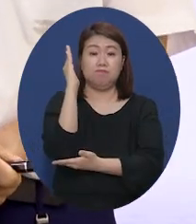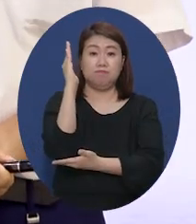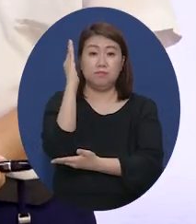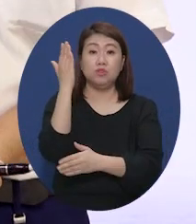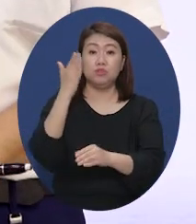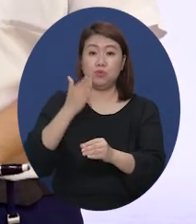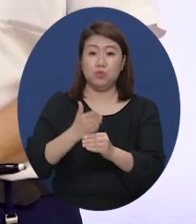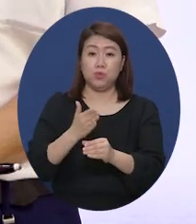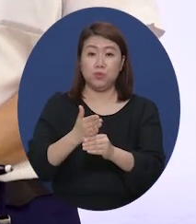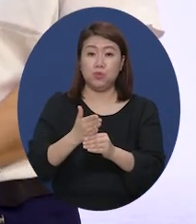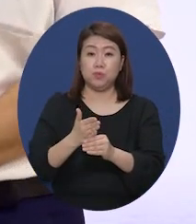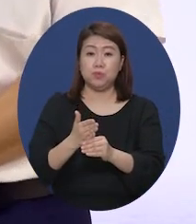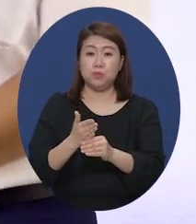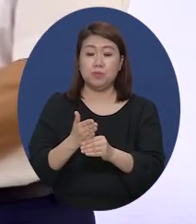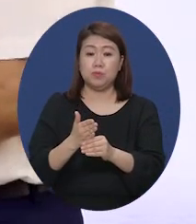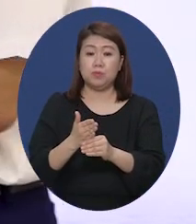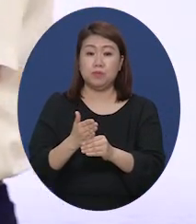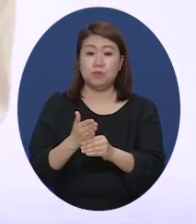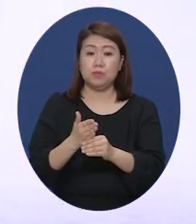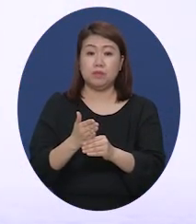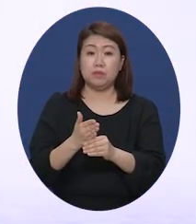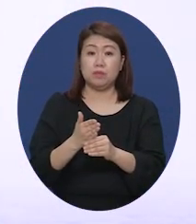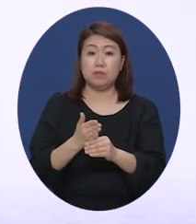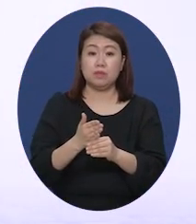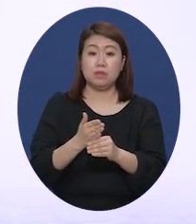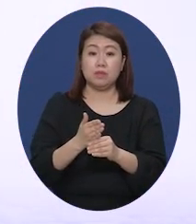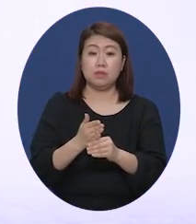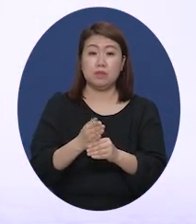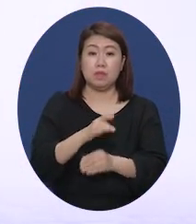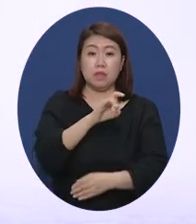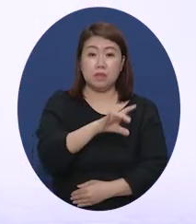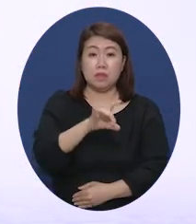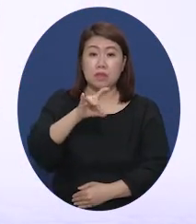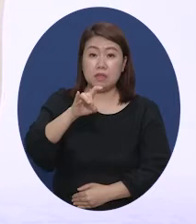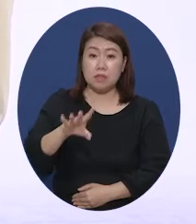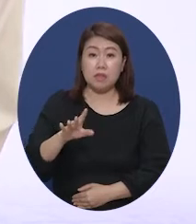나와서 연설하는 겁니다. 그죠? 그리고 중간에 보면 또